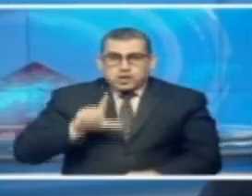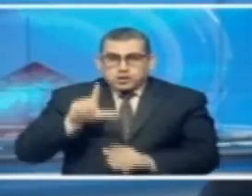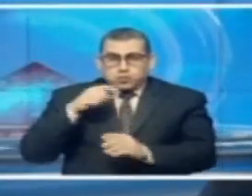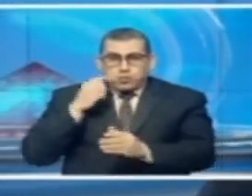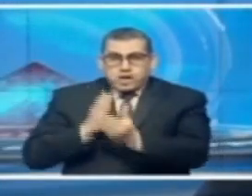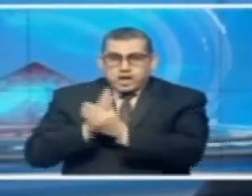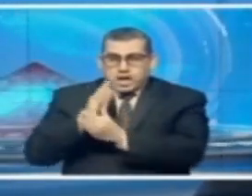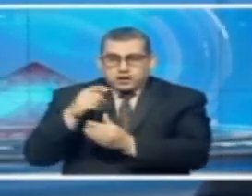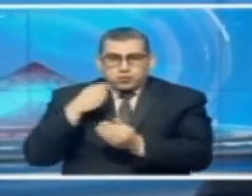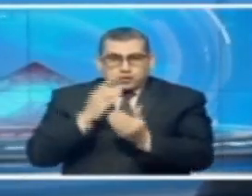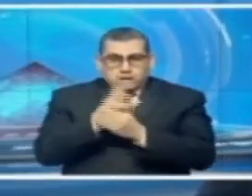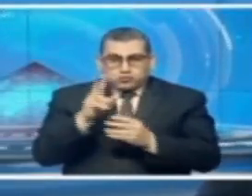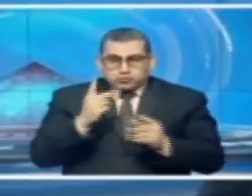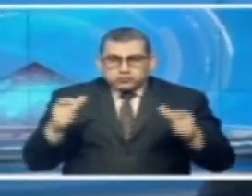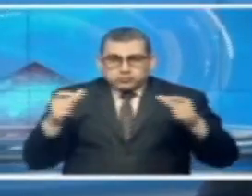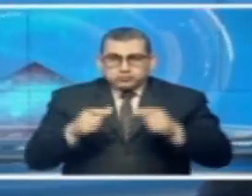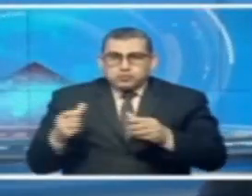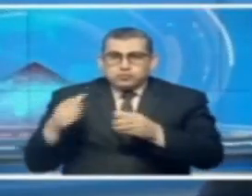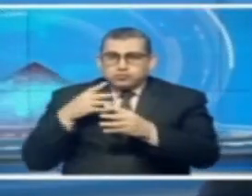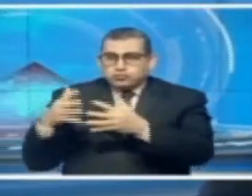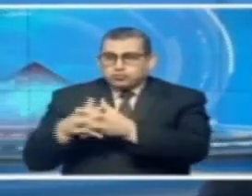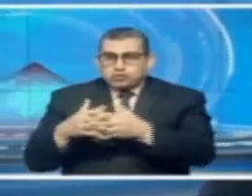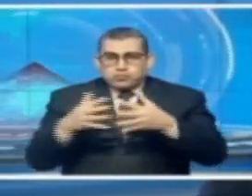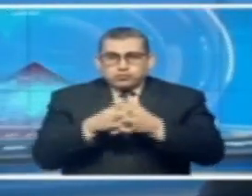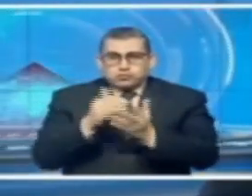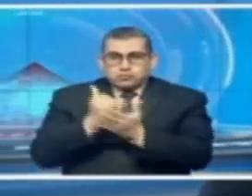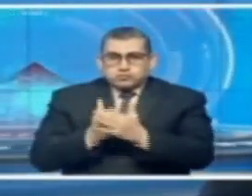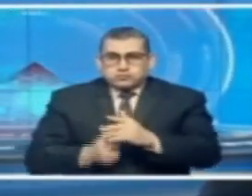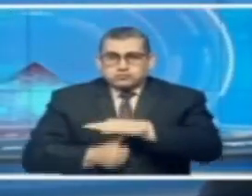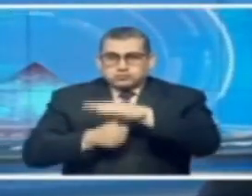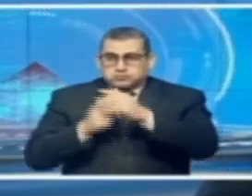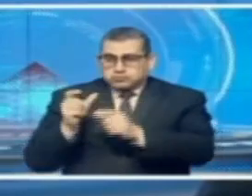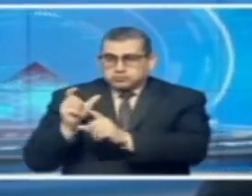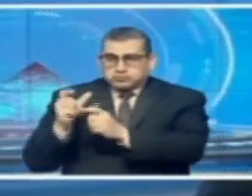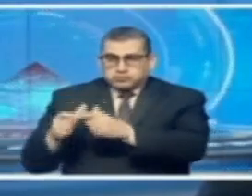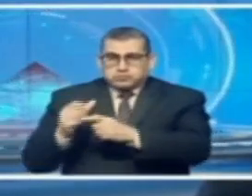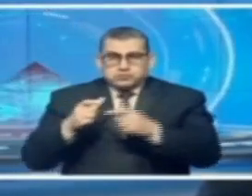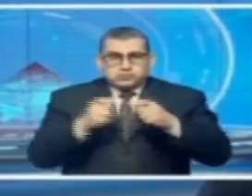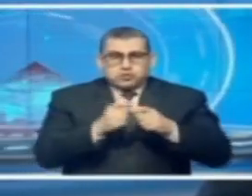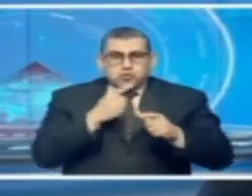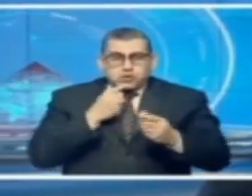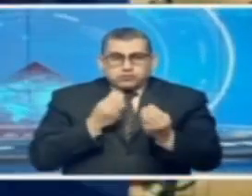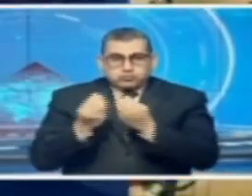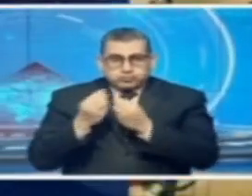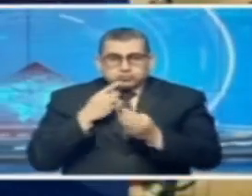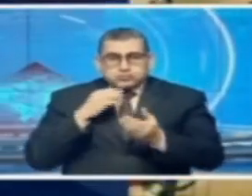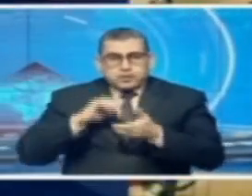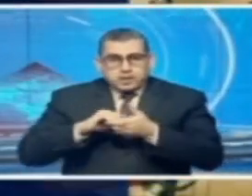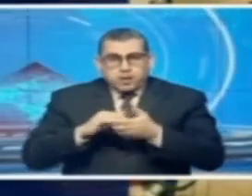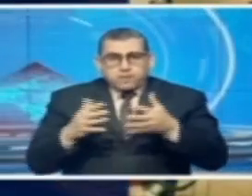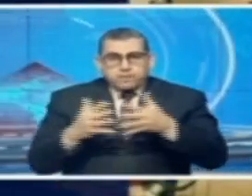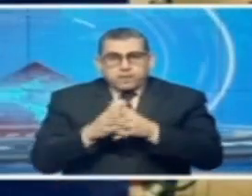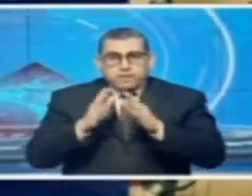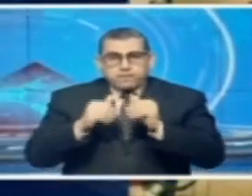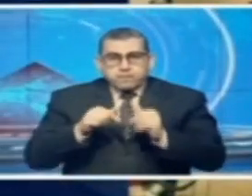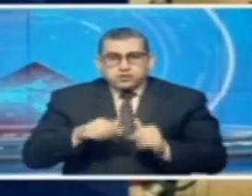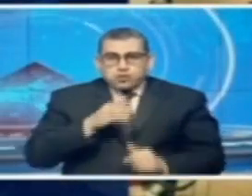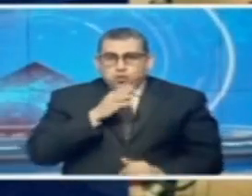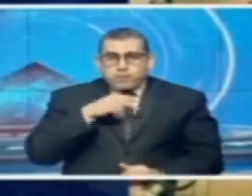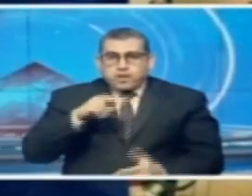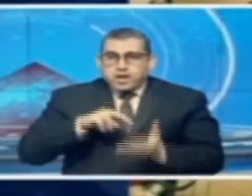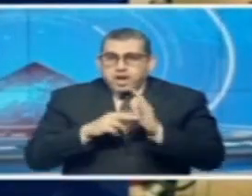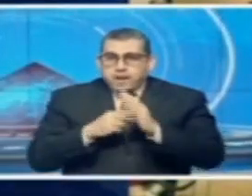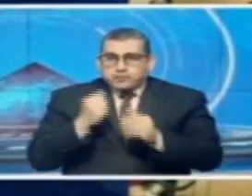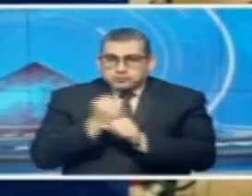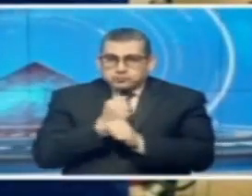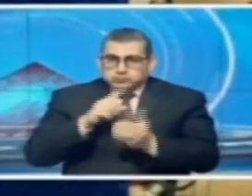الخارجية وبمشاركة عدد من كبار المسؤولين في البلدين، حيث تم استعراض علاقات التعاون بين القاهرة ومسقط والتأكيد